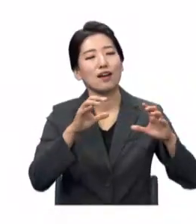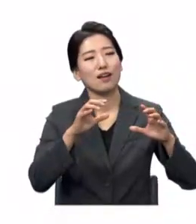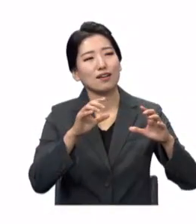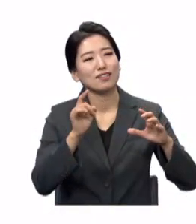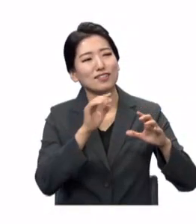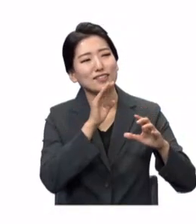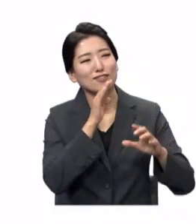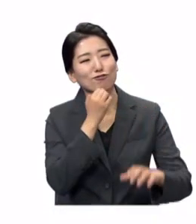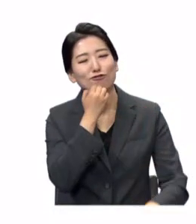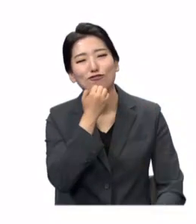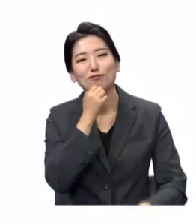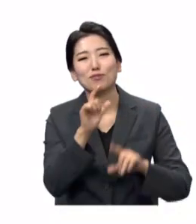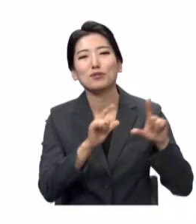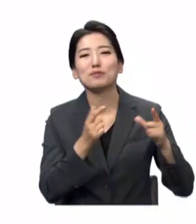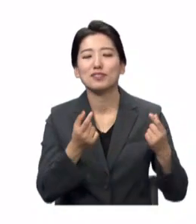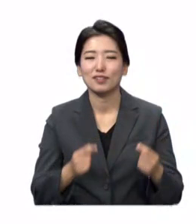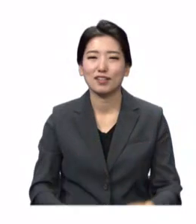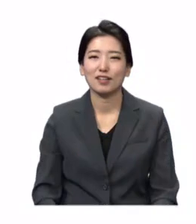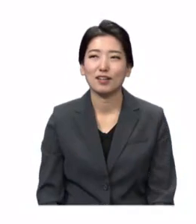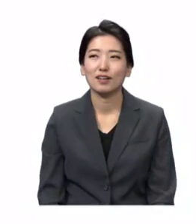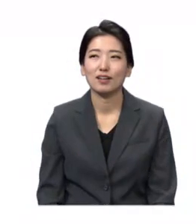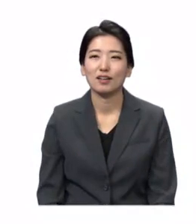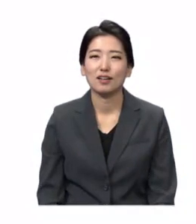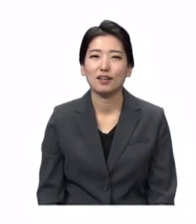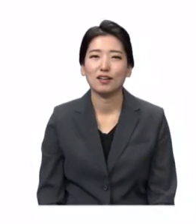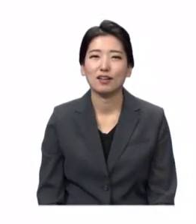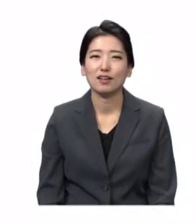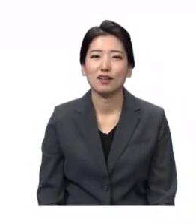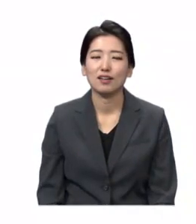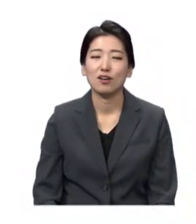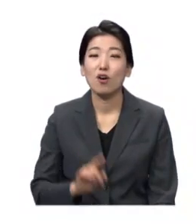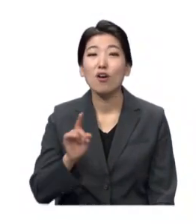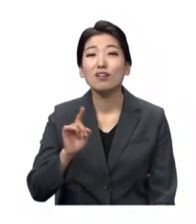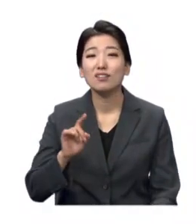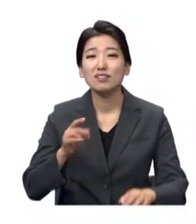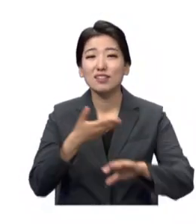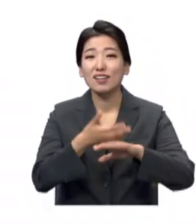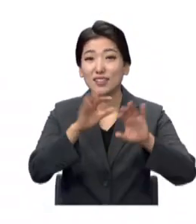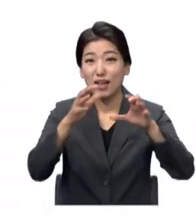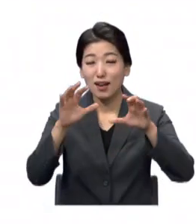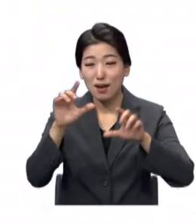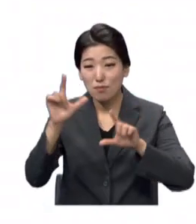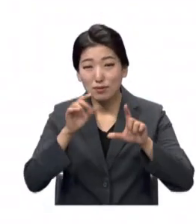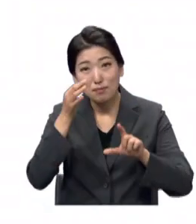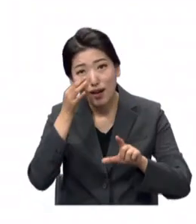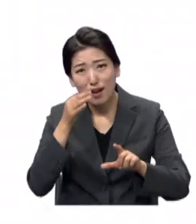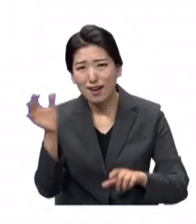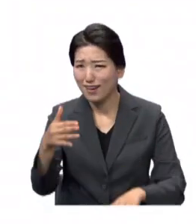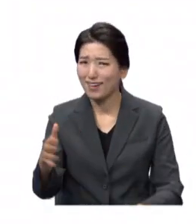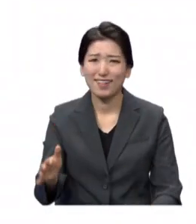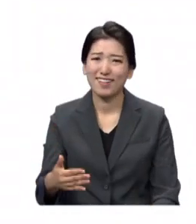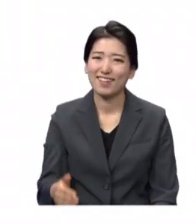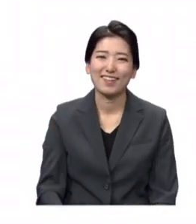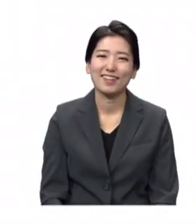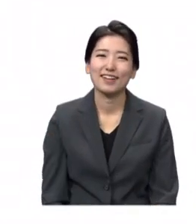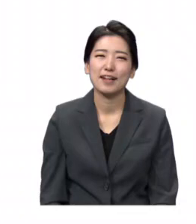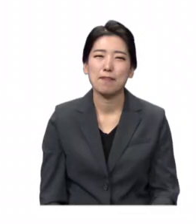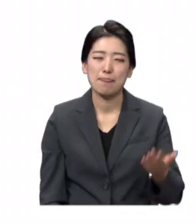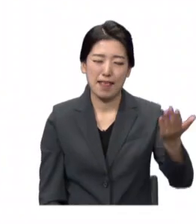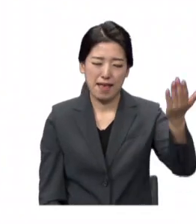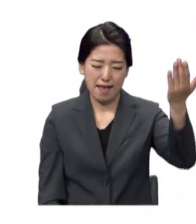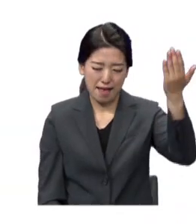보고 있는 겁니다 전 세계 어느 나라에서 저런 일이 벌어지겠습니다 저 그냥 왕조 국가에서 옛날에